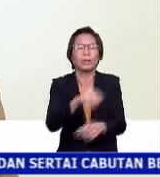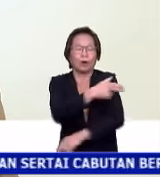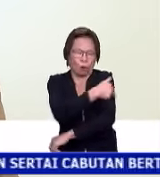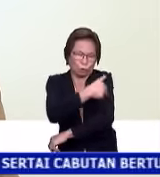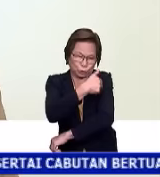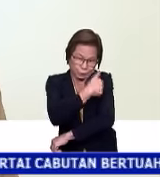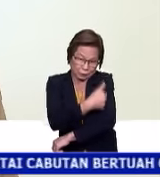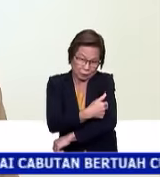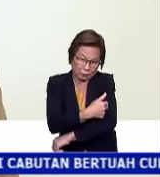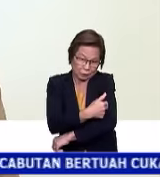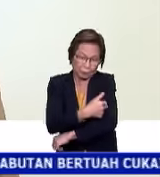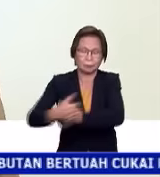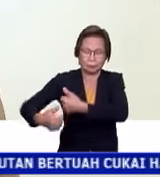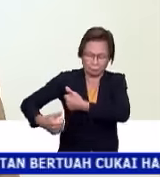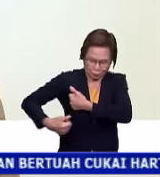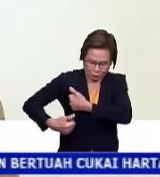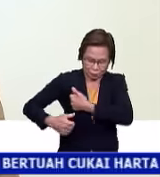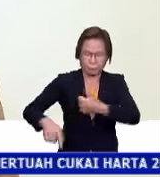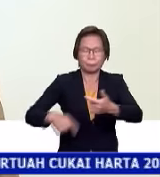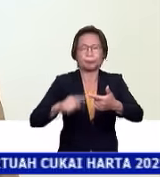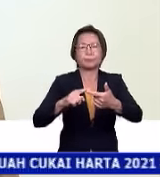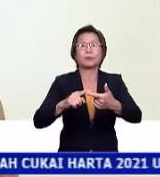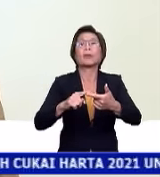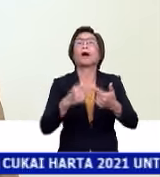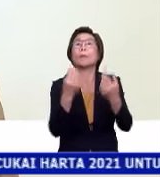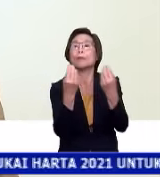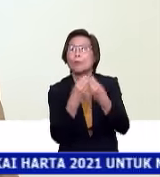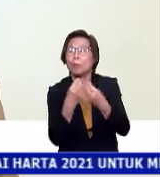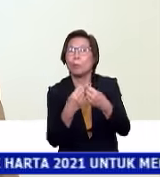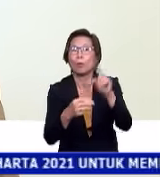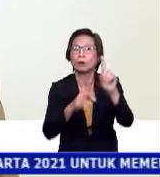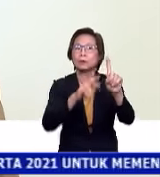hospital Angkatan Tentera ialah seramai